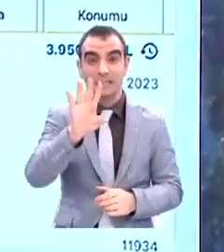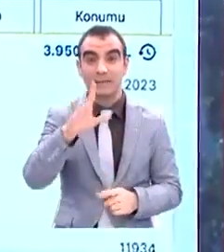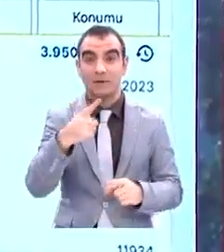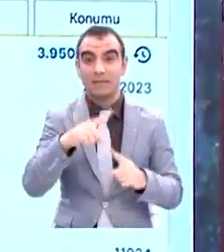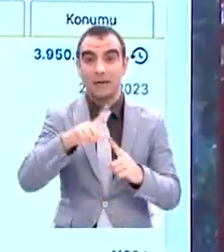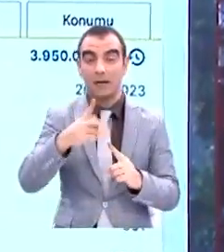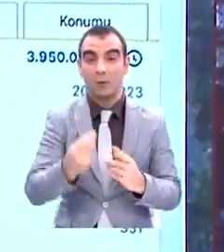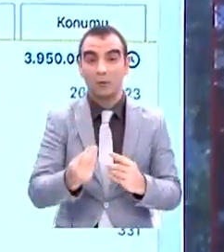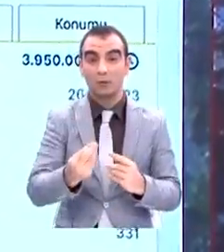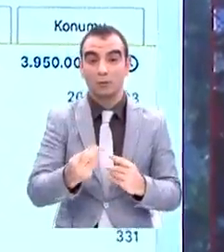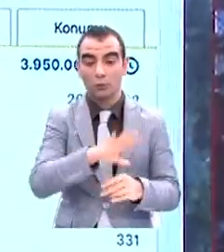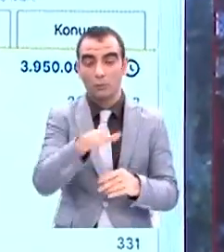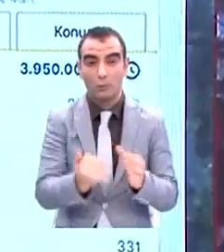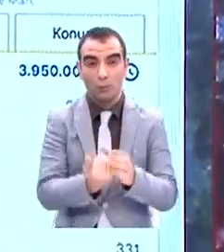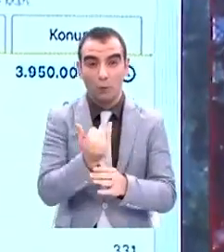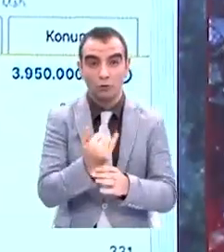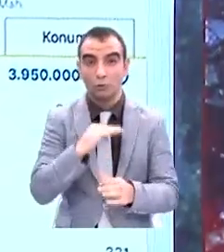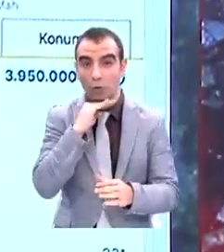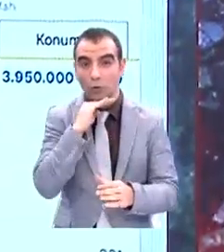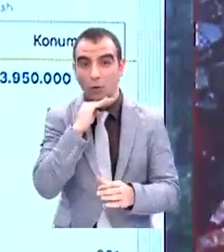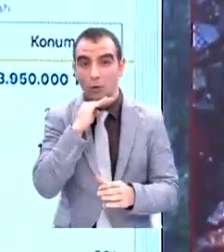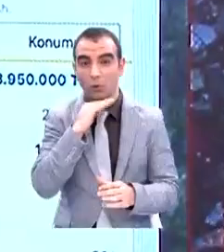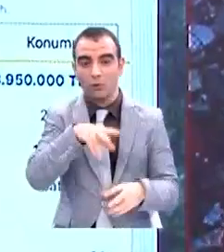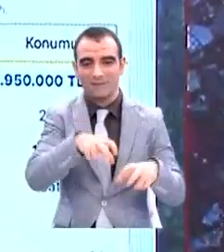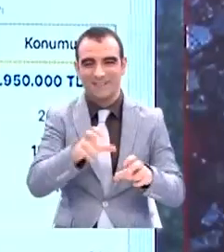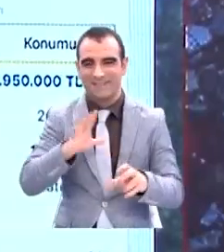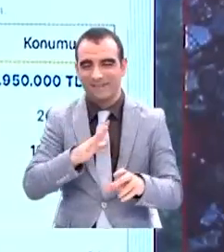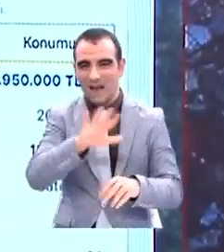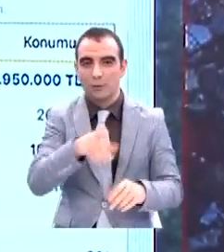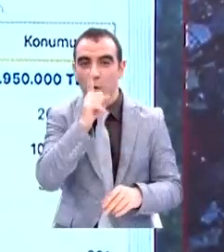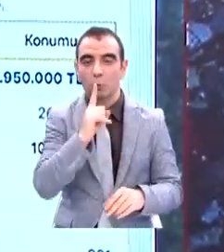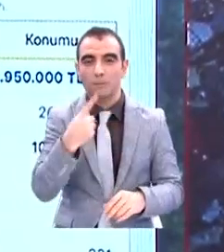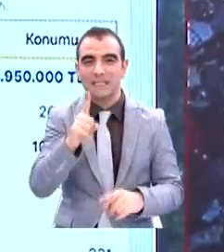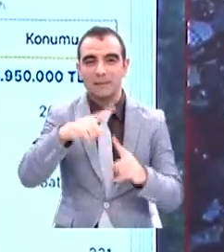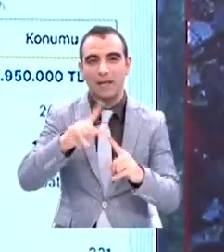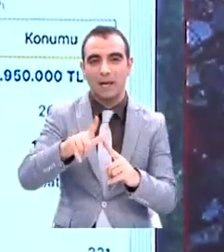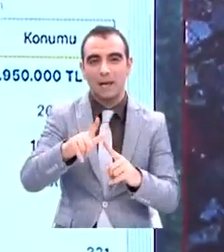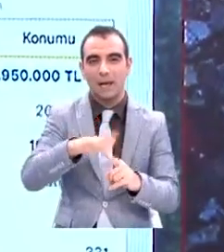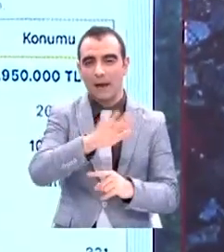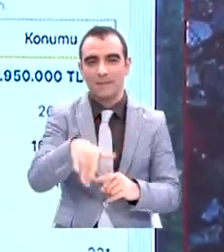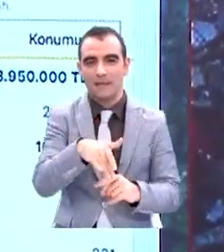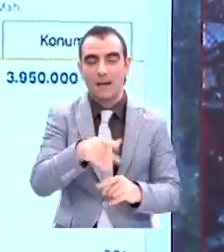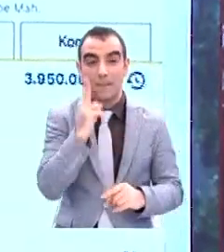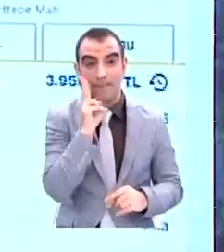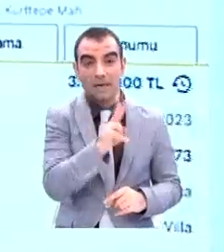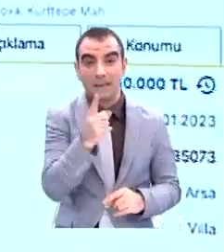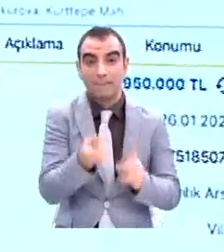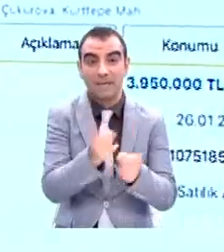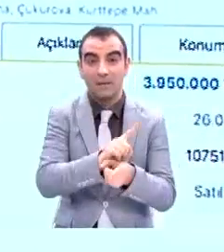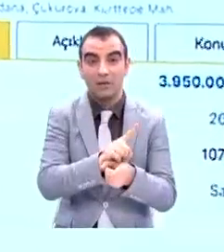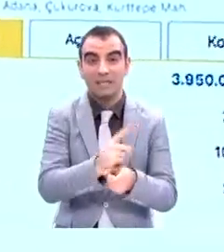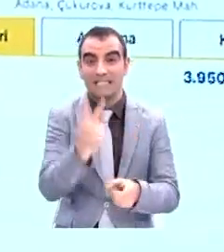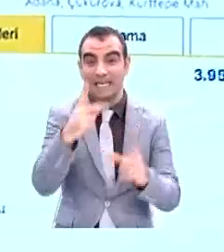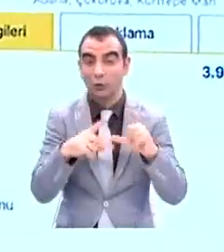bin oldu eşyasız eşyalı yüz bin liraya kadar gidiyor referik böyle biliyorsun portatif bakınız bir başkası